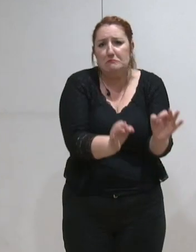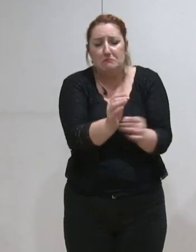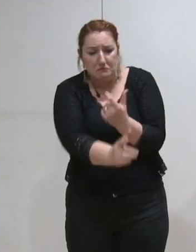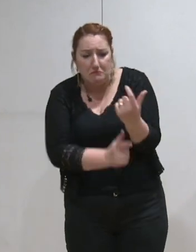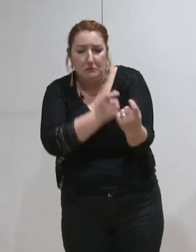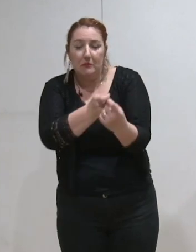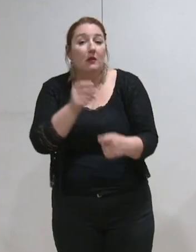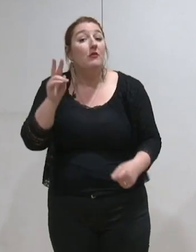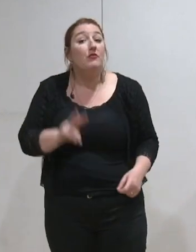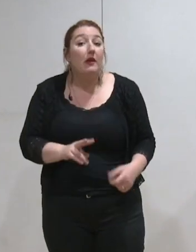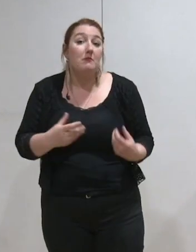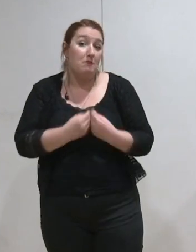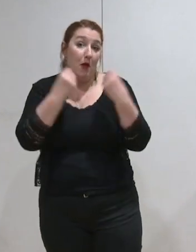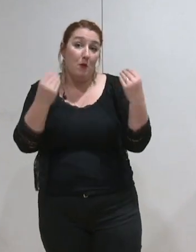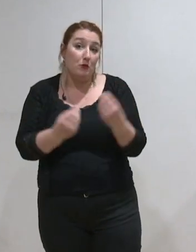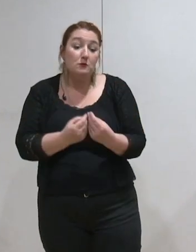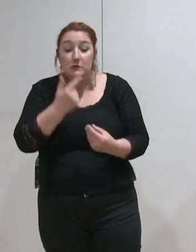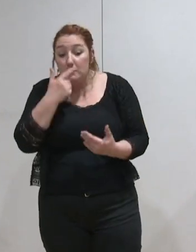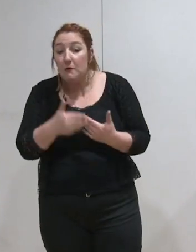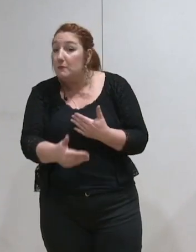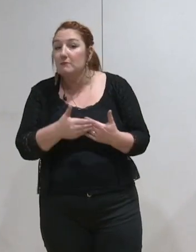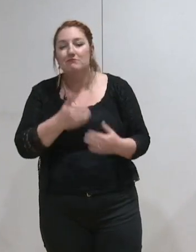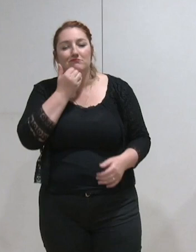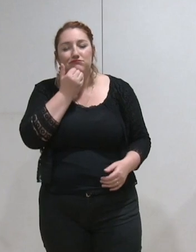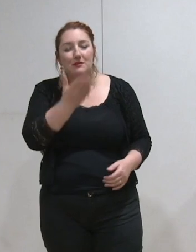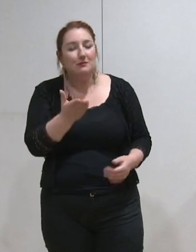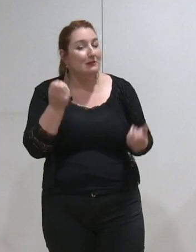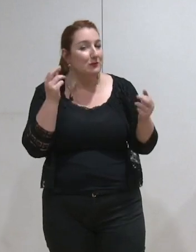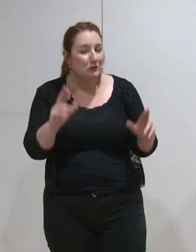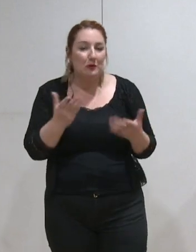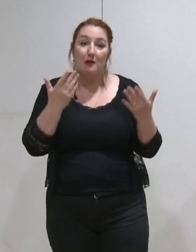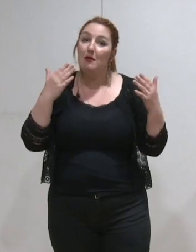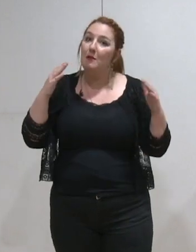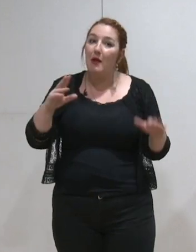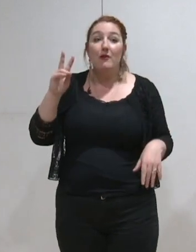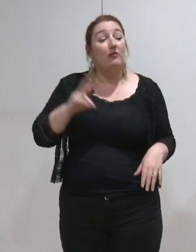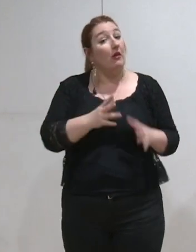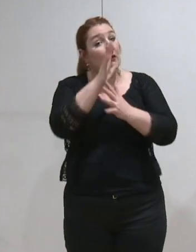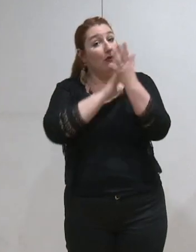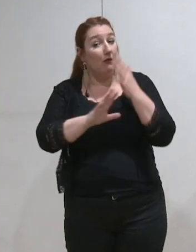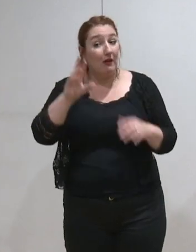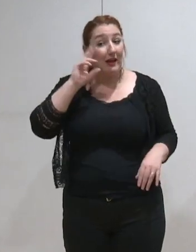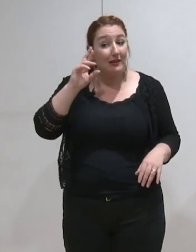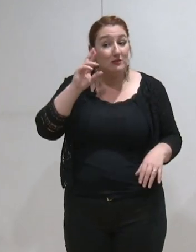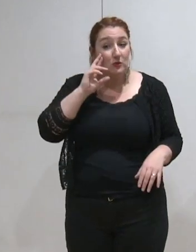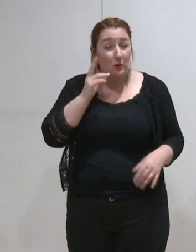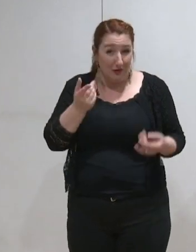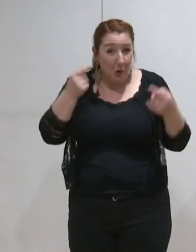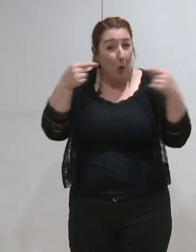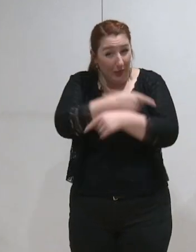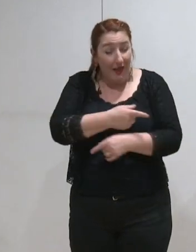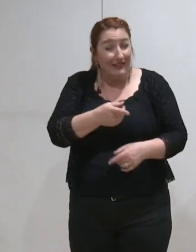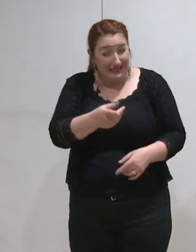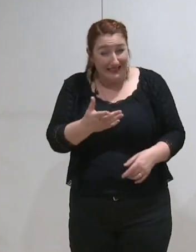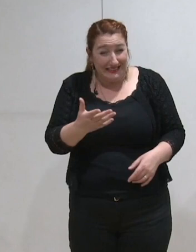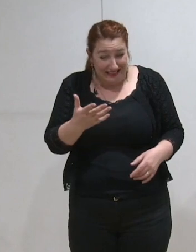bien c'est certainement malheureusement pas pour demain la veille et pourtant ce serait comme vous le dites certainement très juste de faire